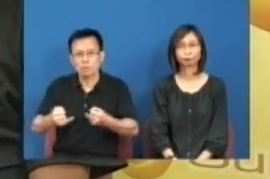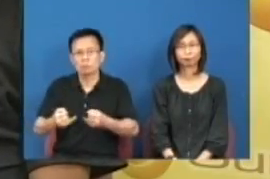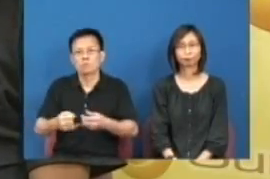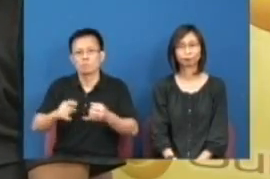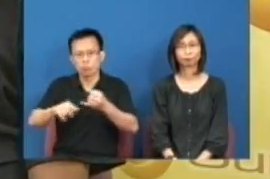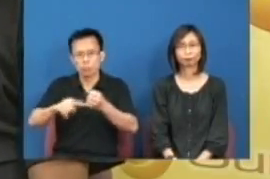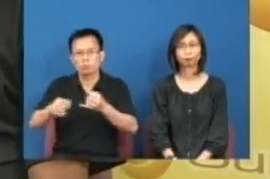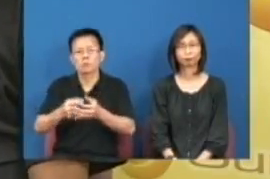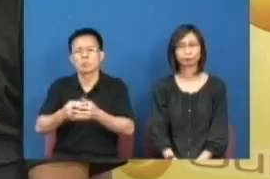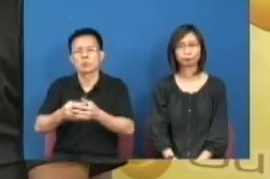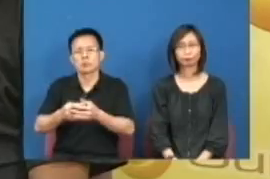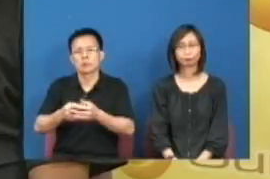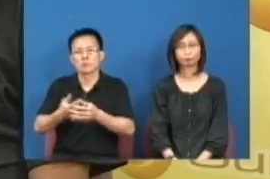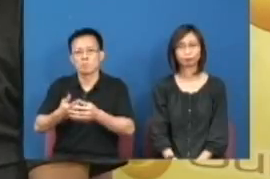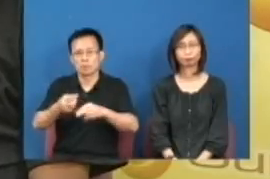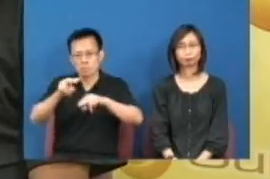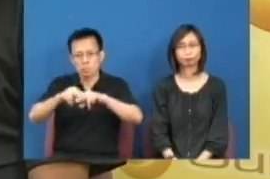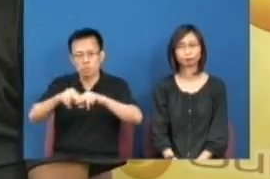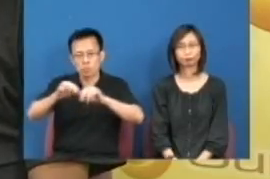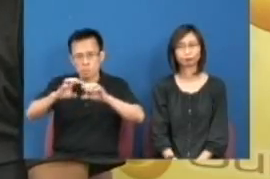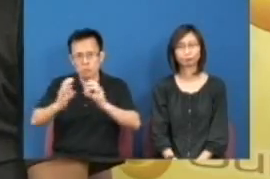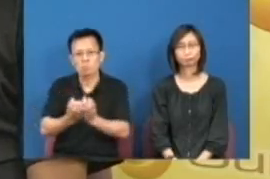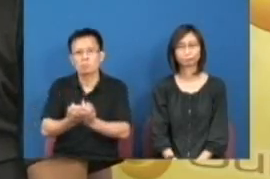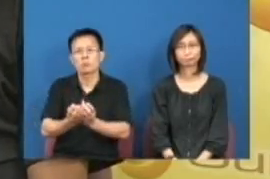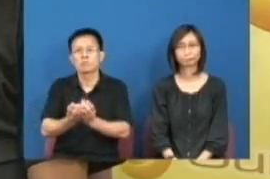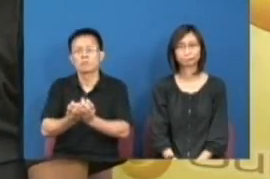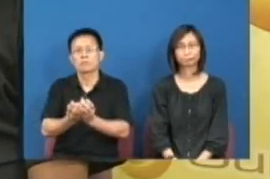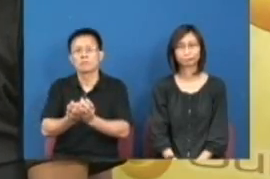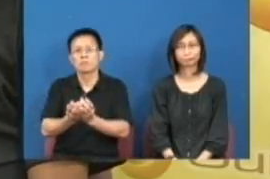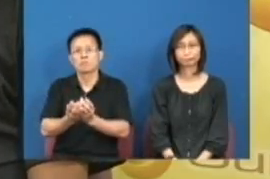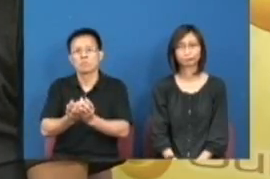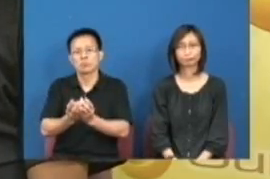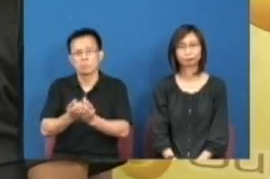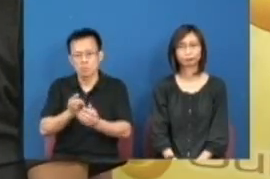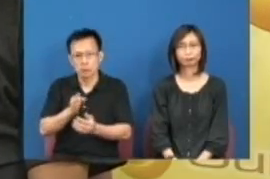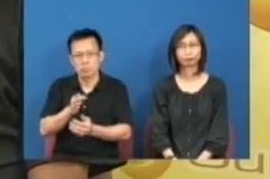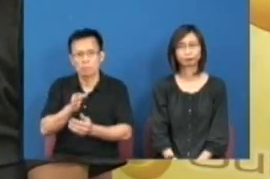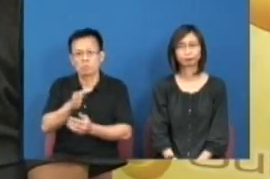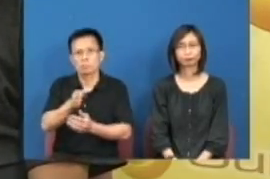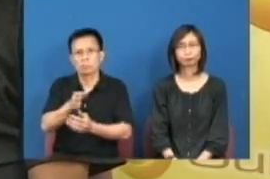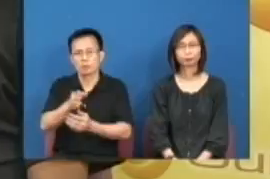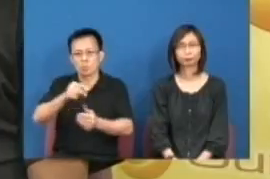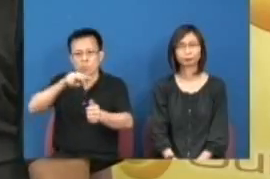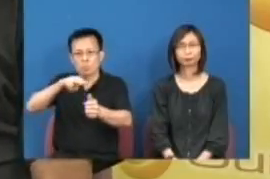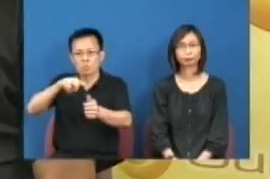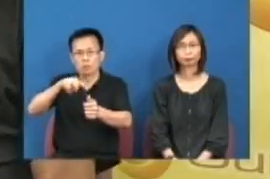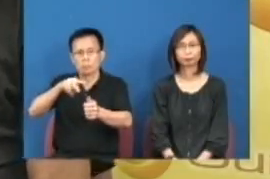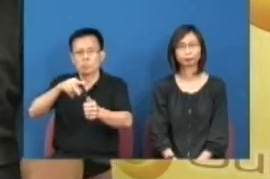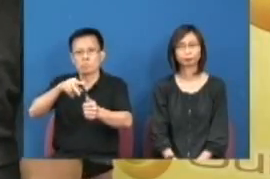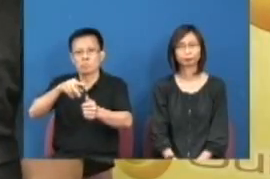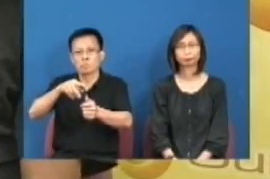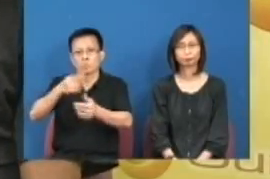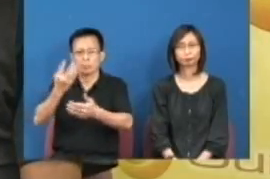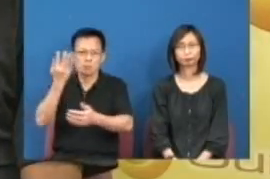呢，就是共產黨的對這個這統治呢，從他過